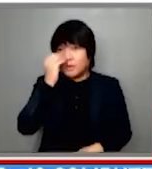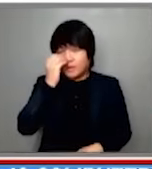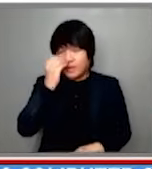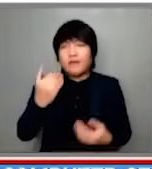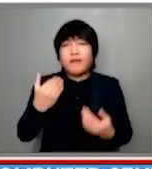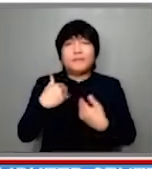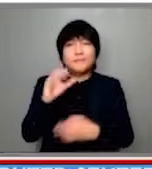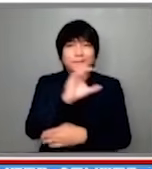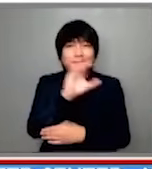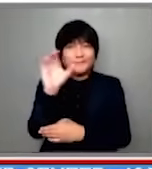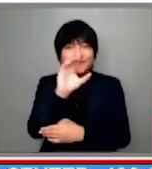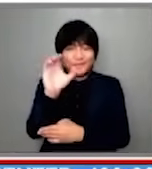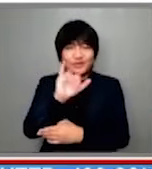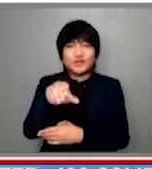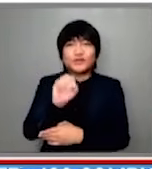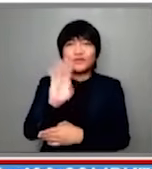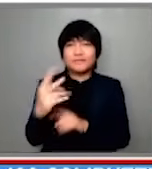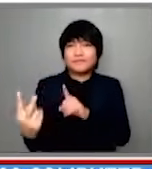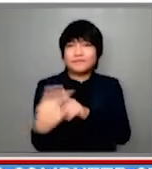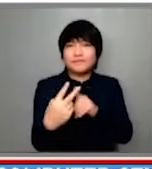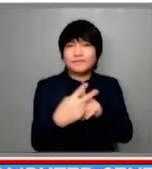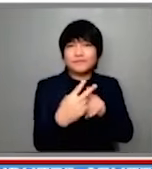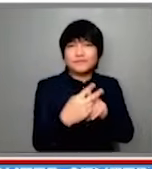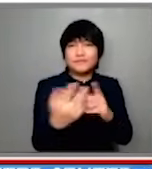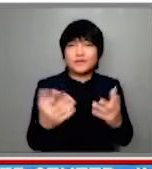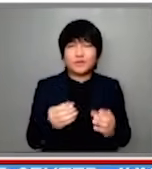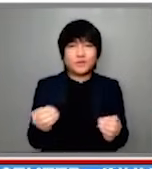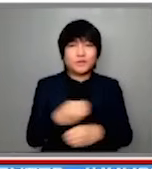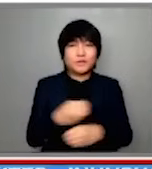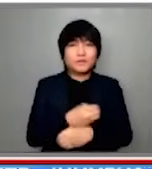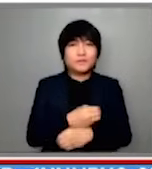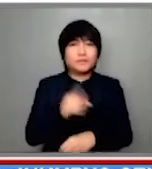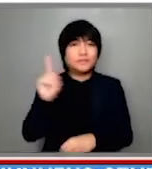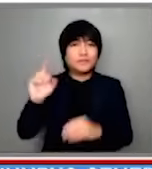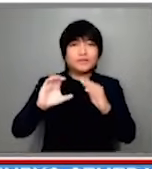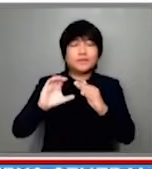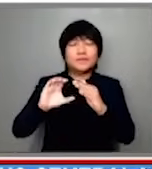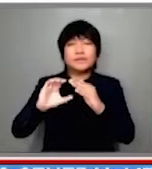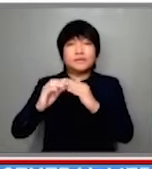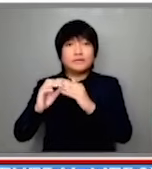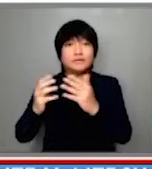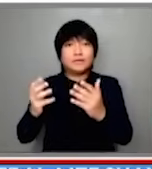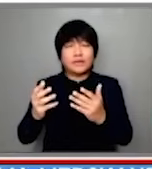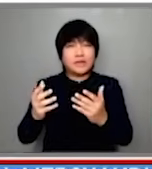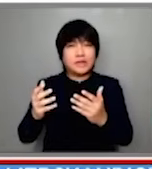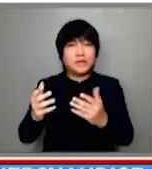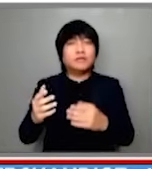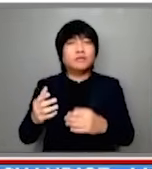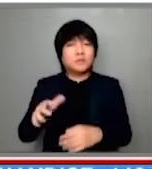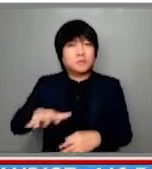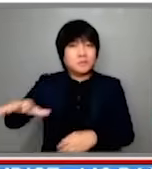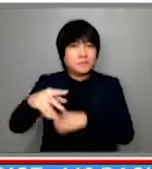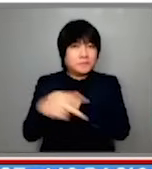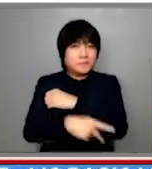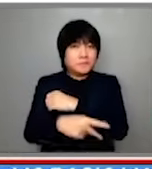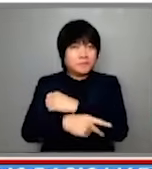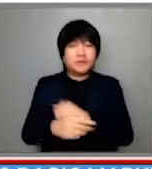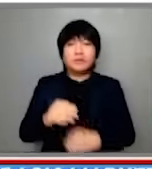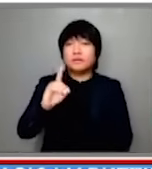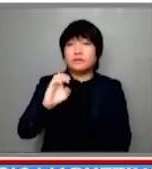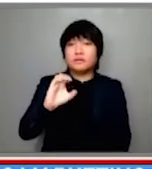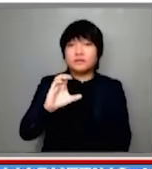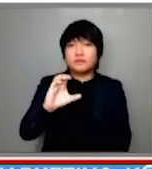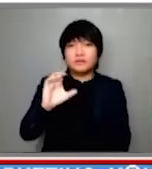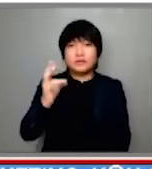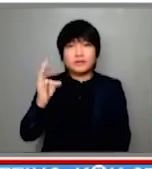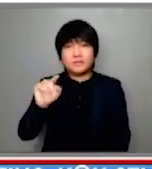Public Employment Service Office ng City of Smiles para sa buong probinsya. Sa December 17 at 18 na yan,